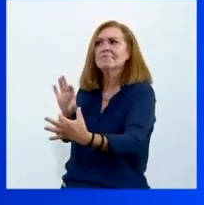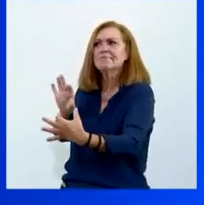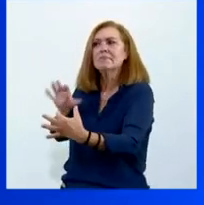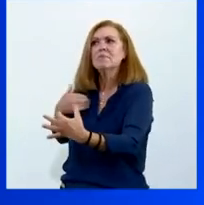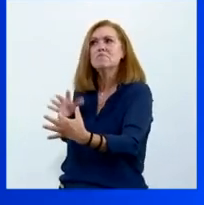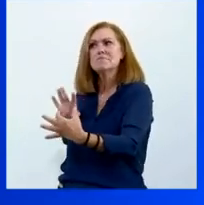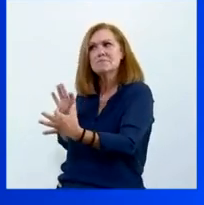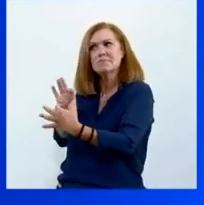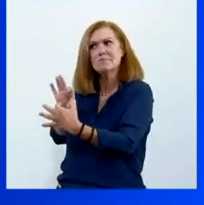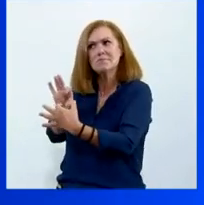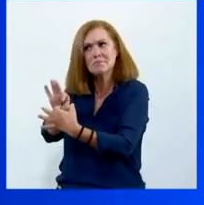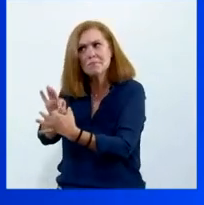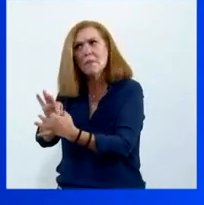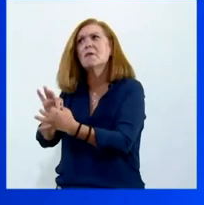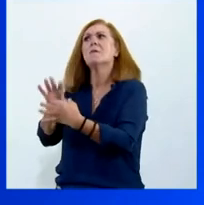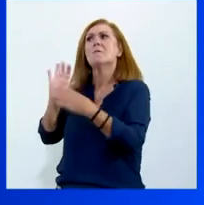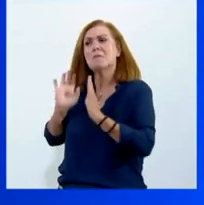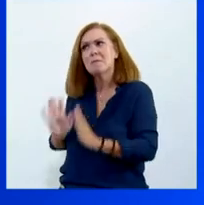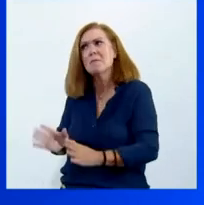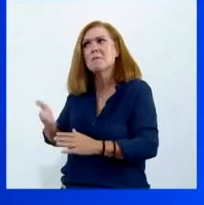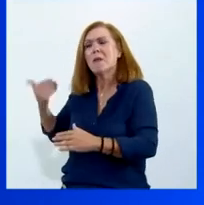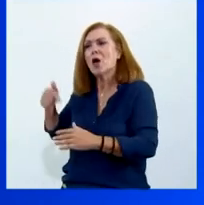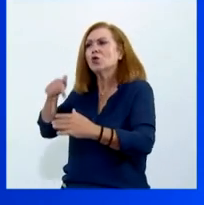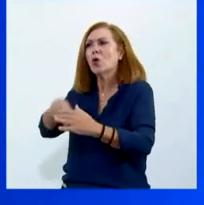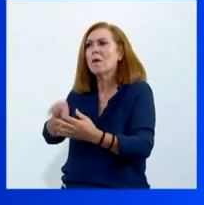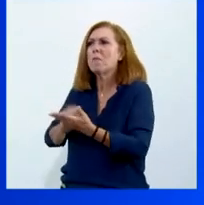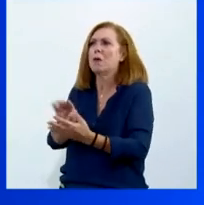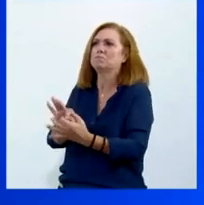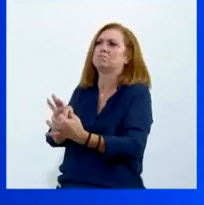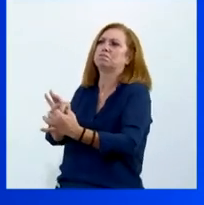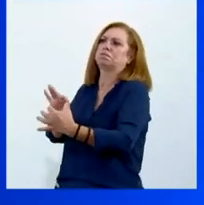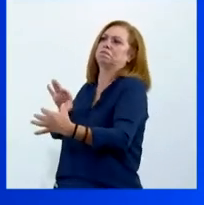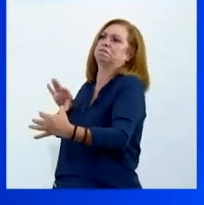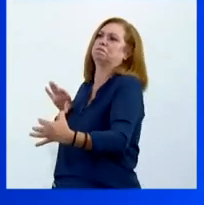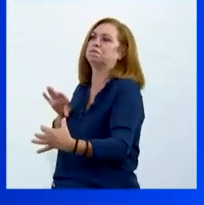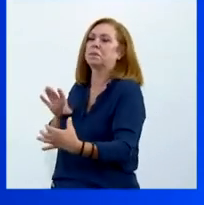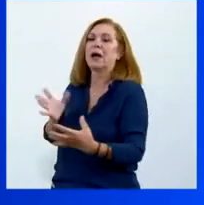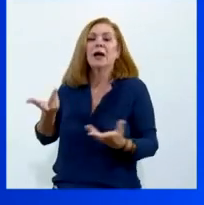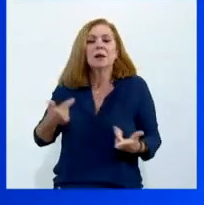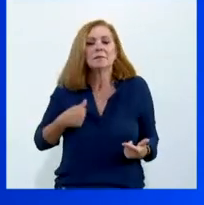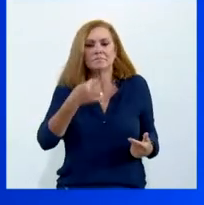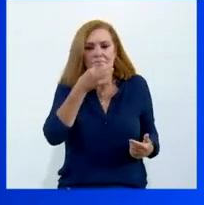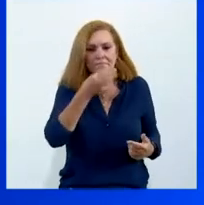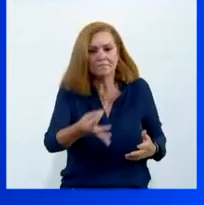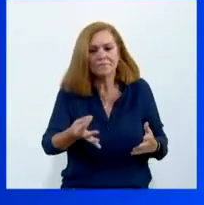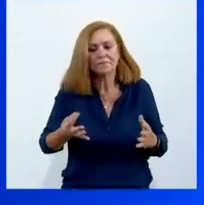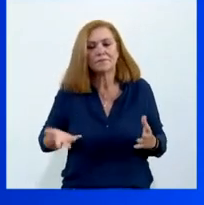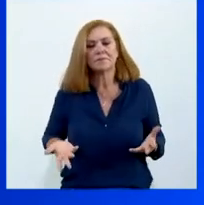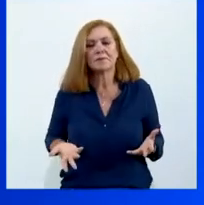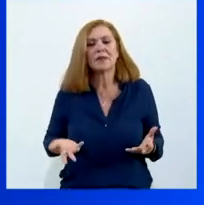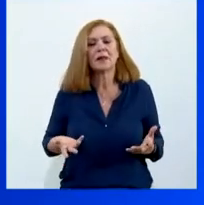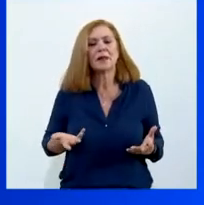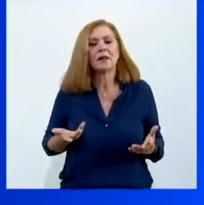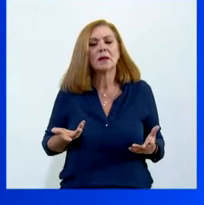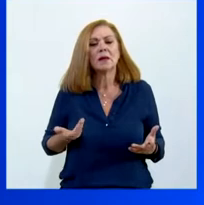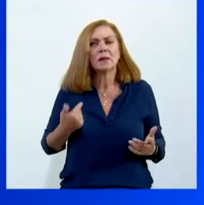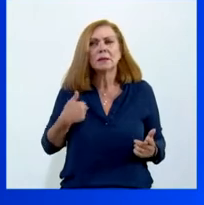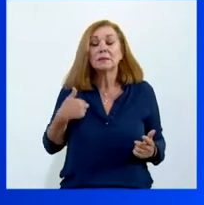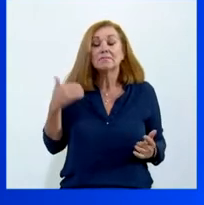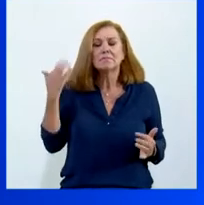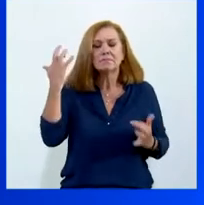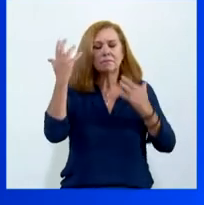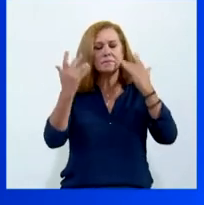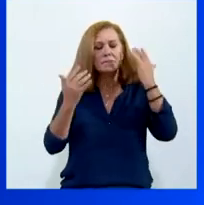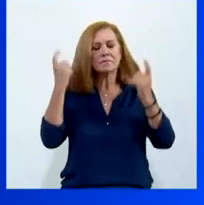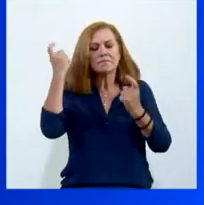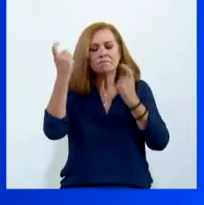προηγούμενη τετραετία. Όμως πρέπει να σας πω ότι με προβληματίζει ιδιαίτερα